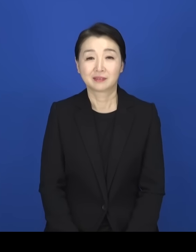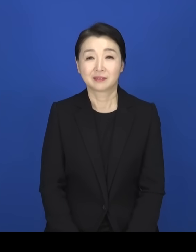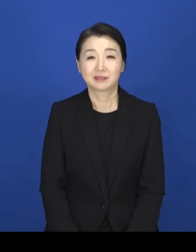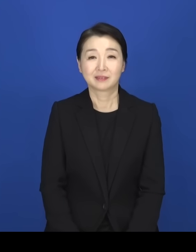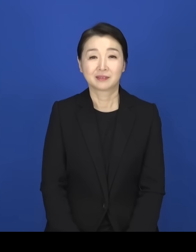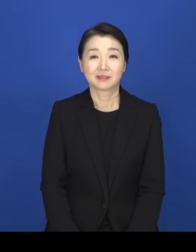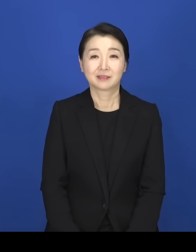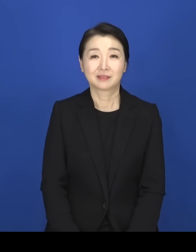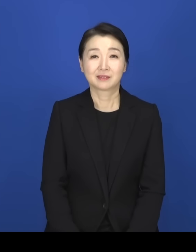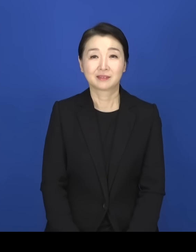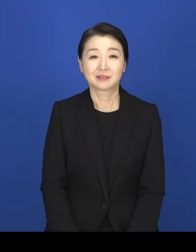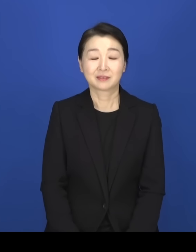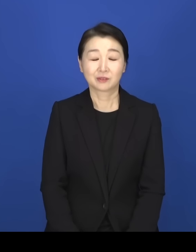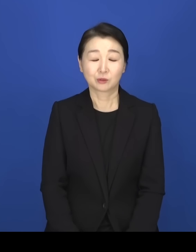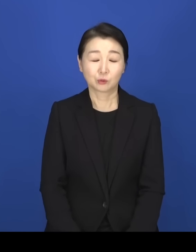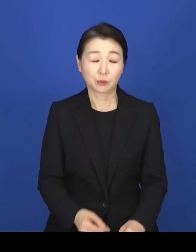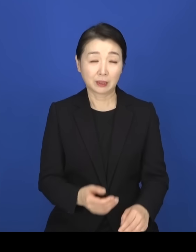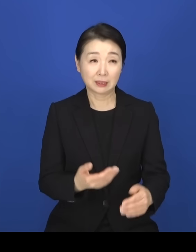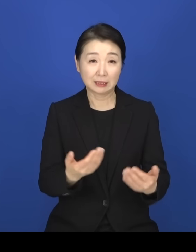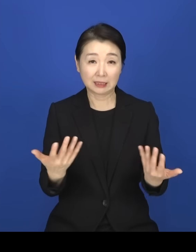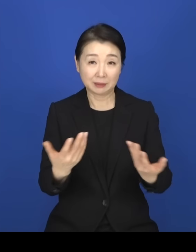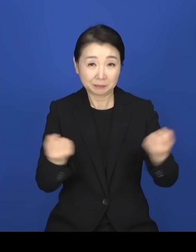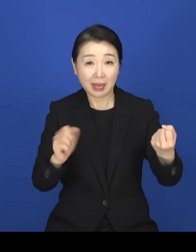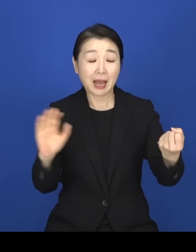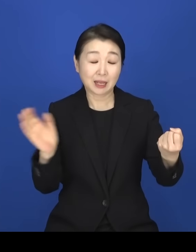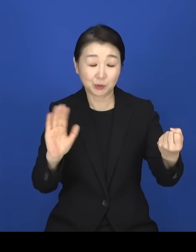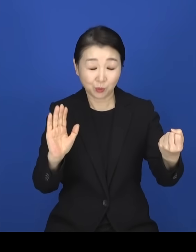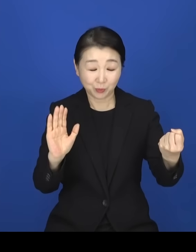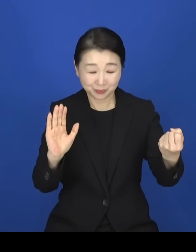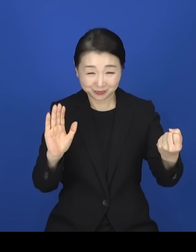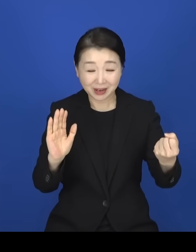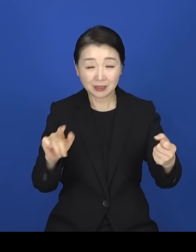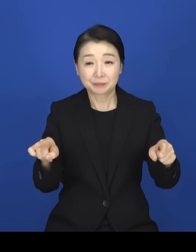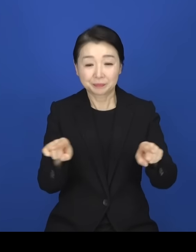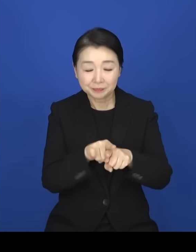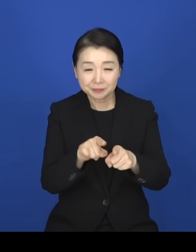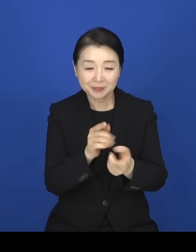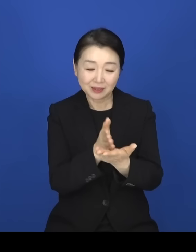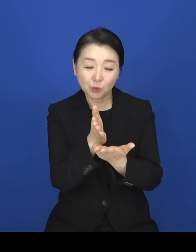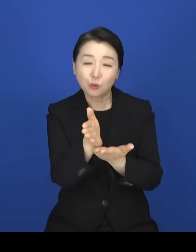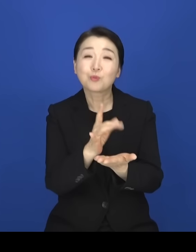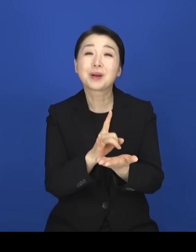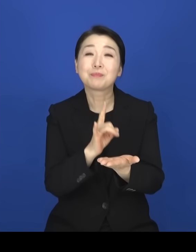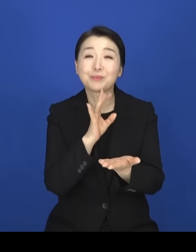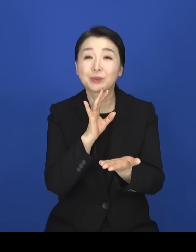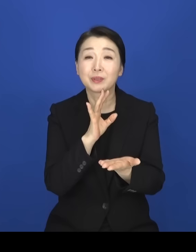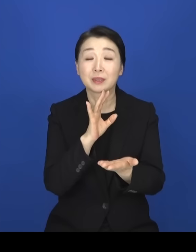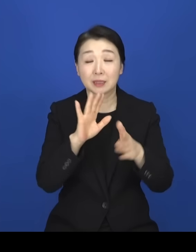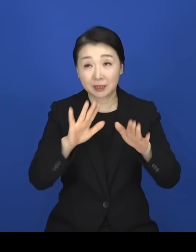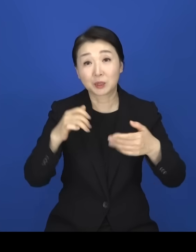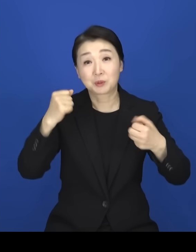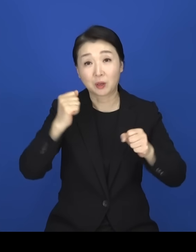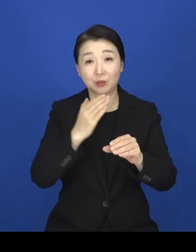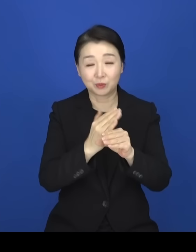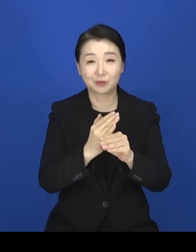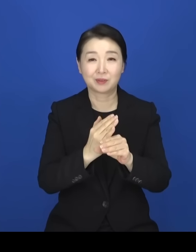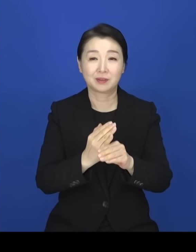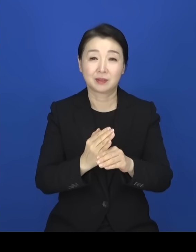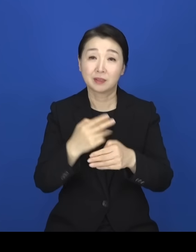조금 같은 장르의 일이라고 좀 봐주시면 감사할 것 같아요. 그래서 연기도 지금 함께 병행하고 있습니다. 그렇죠. 드라마도 이제